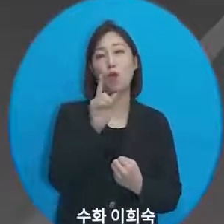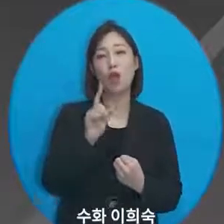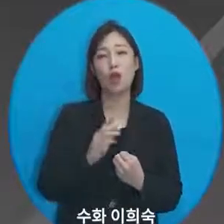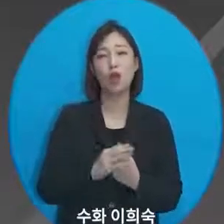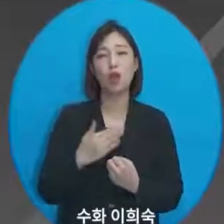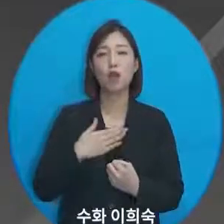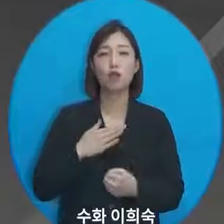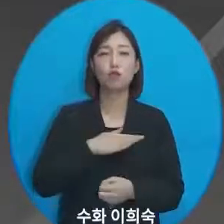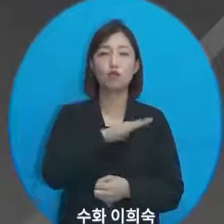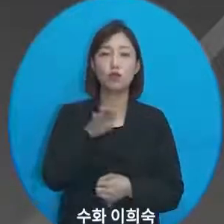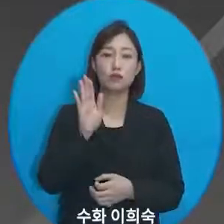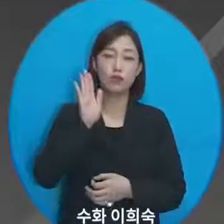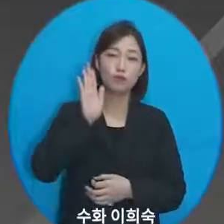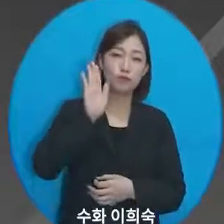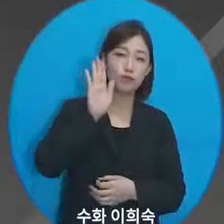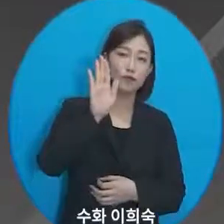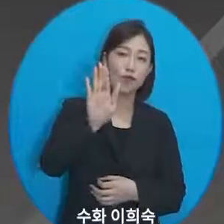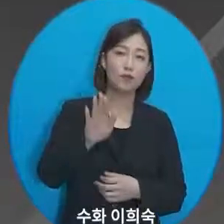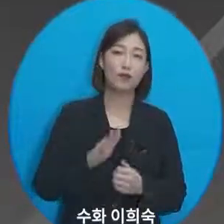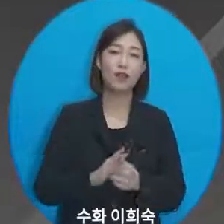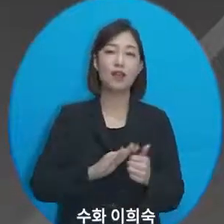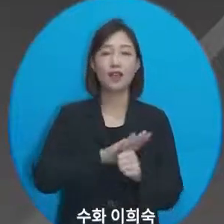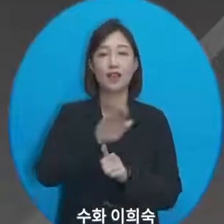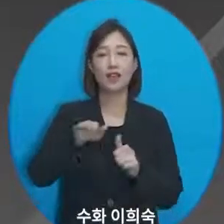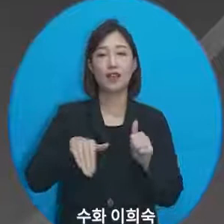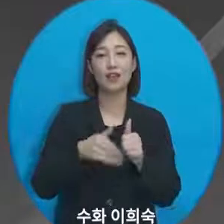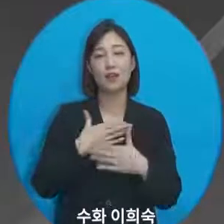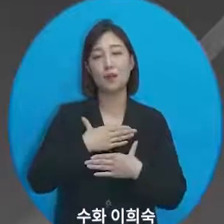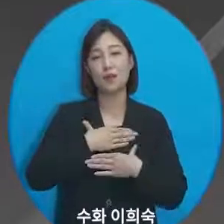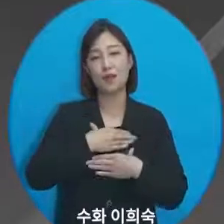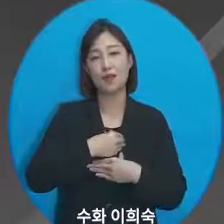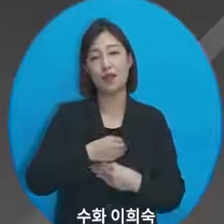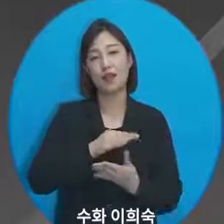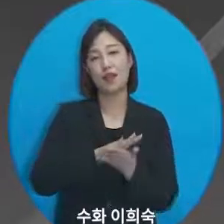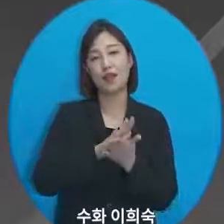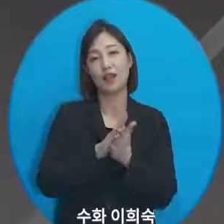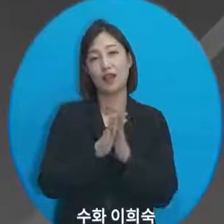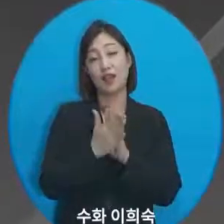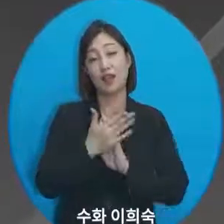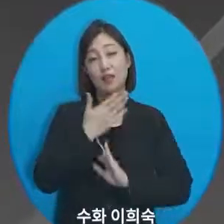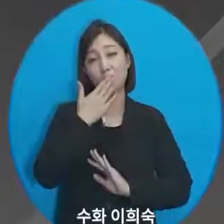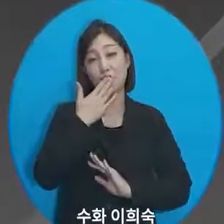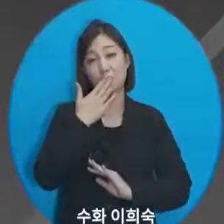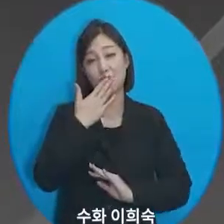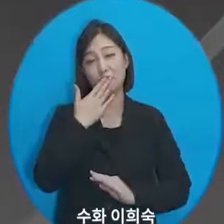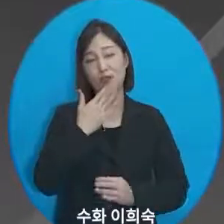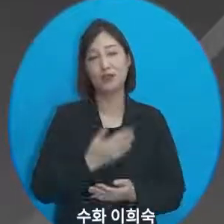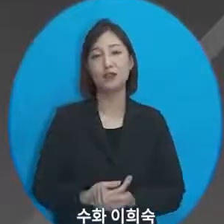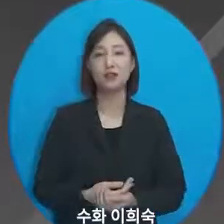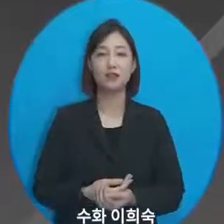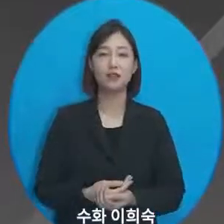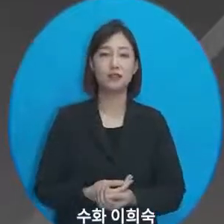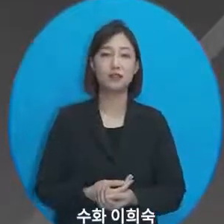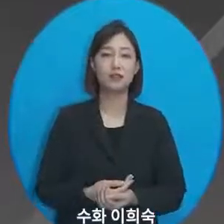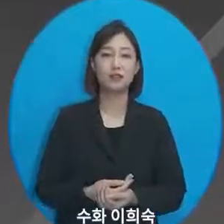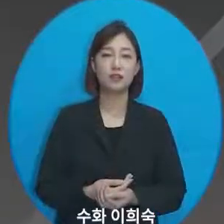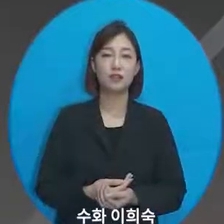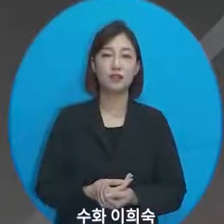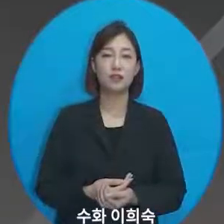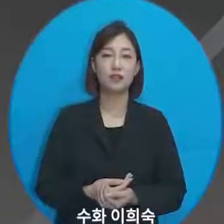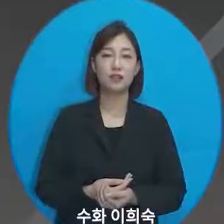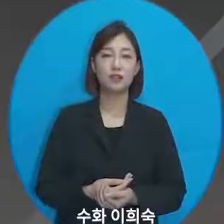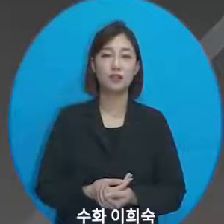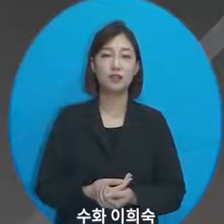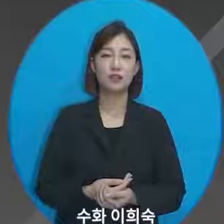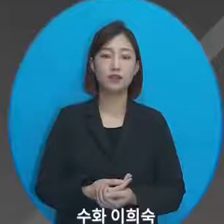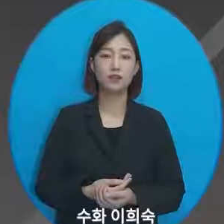우리들의 미래에서 보다 안전하고 편리한 주거 환경으로 나아갈 수 있다라고 이야기할 수가 있습니다.